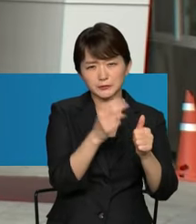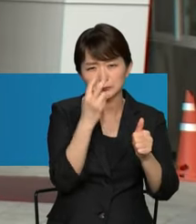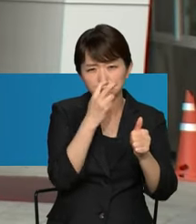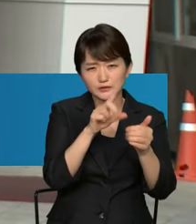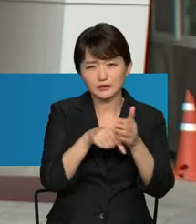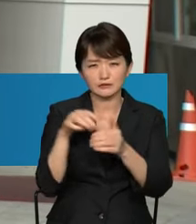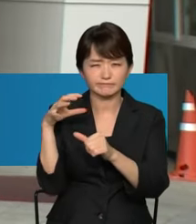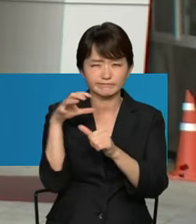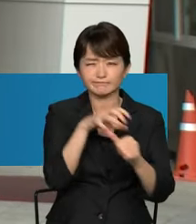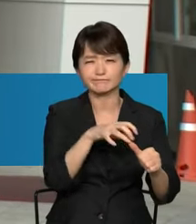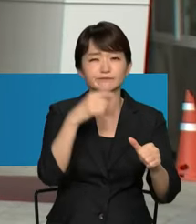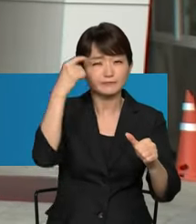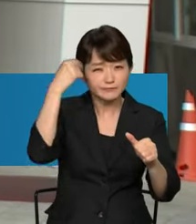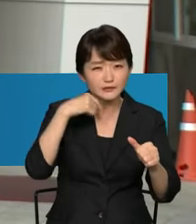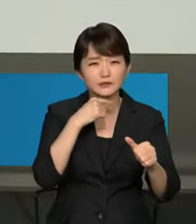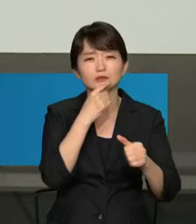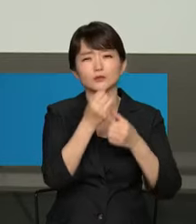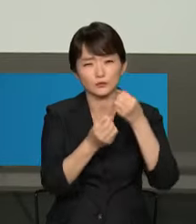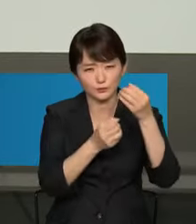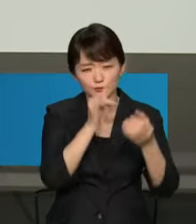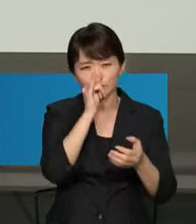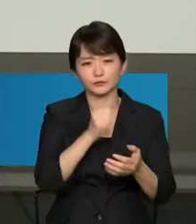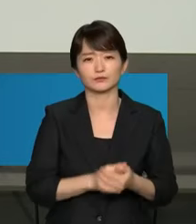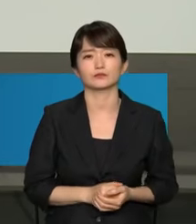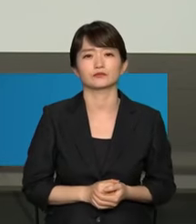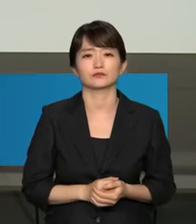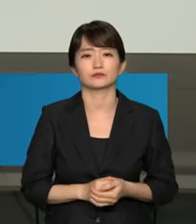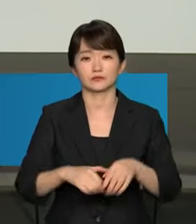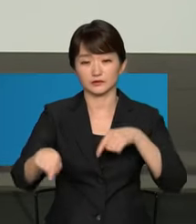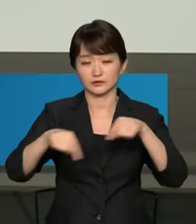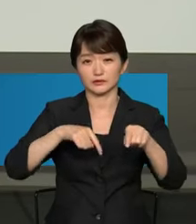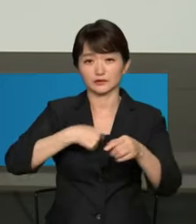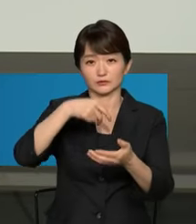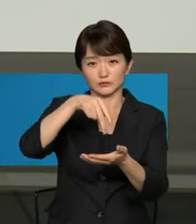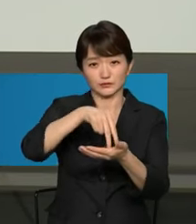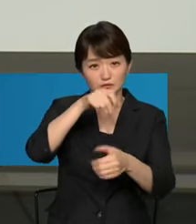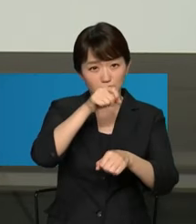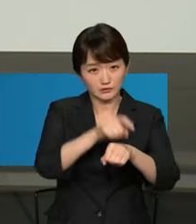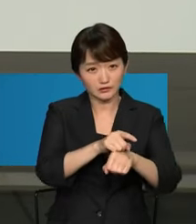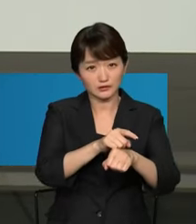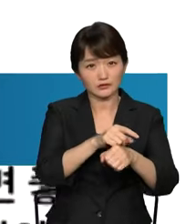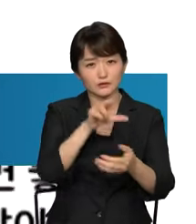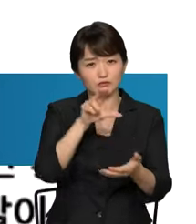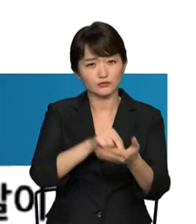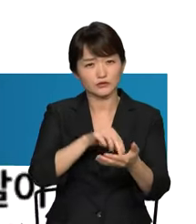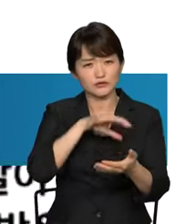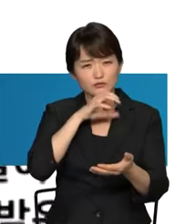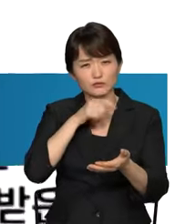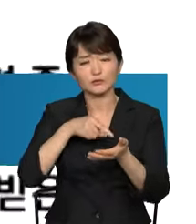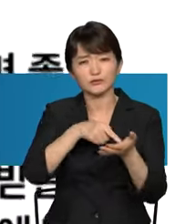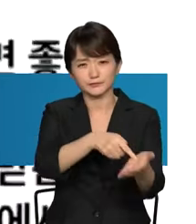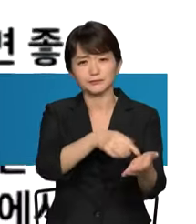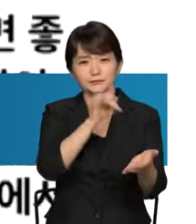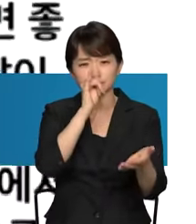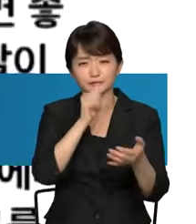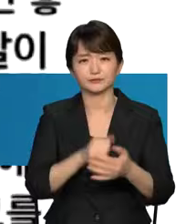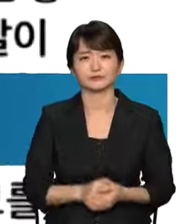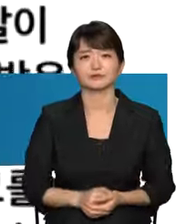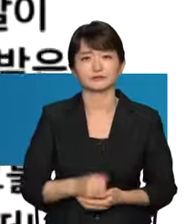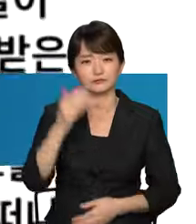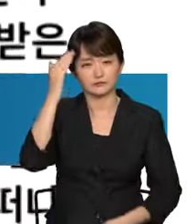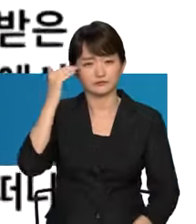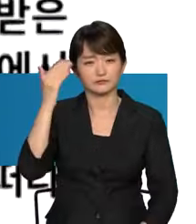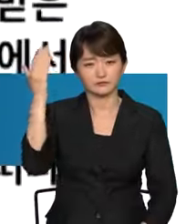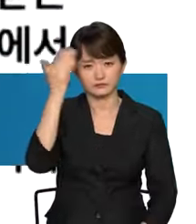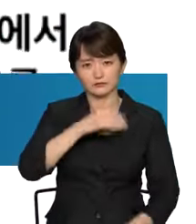압박감을 느꼈단 증언이 이어지는 가운데 권위 기회 정치적 독립성에 대한 문제 제기도 이어지고 있습니다 이지문